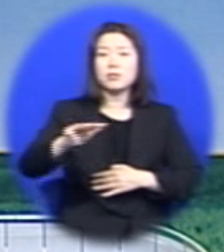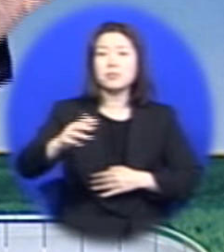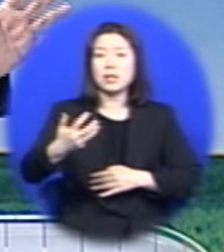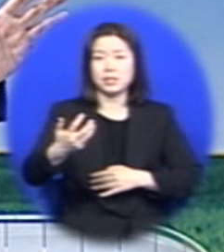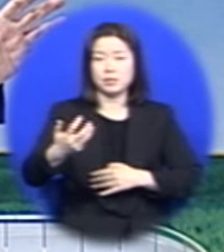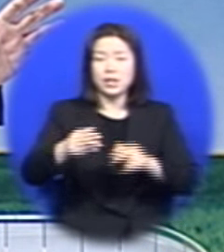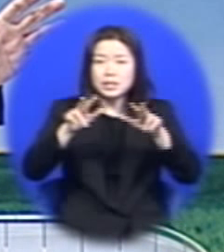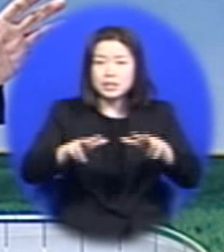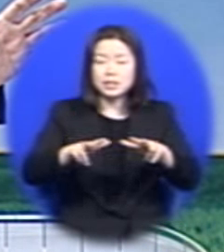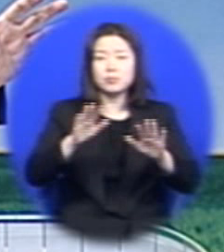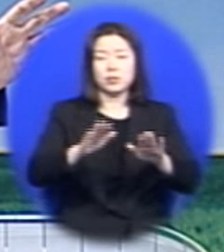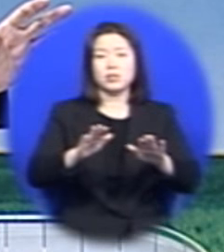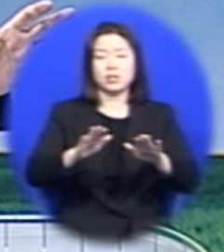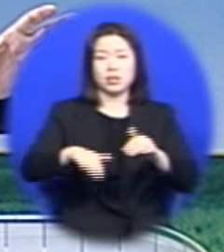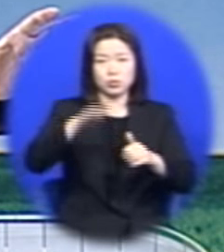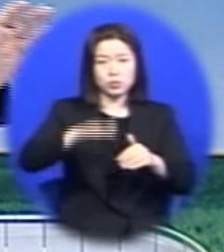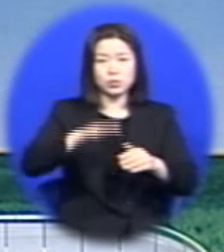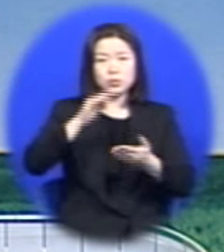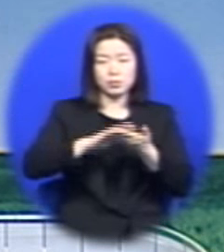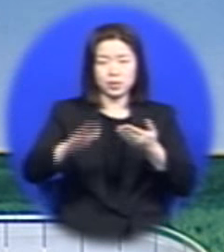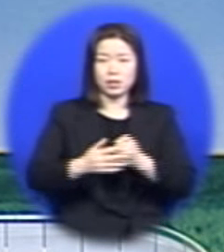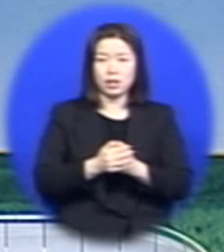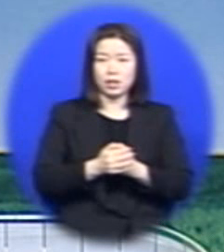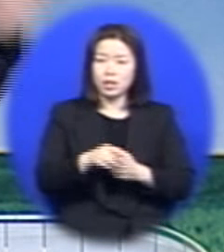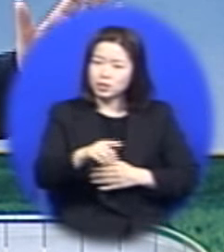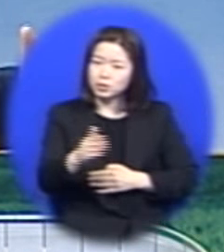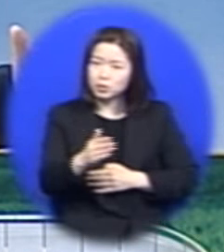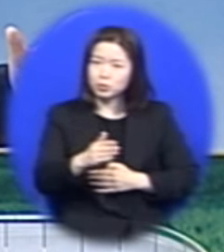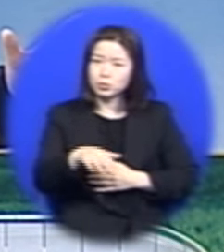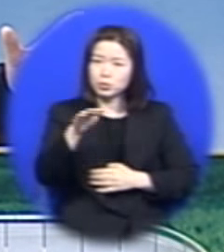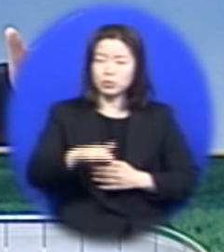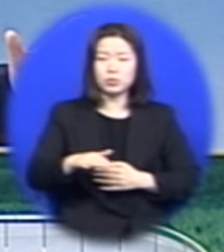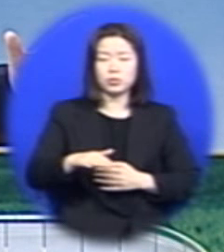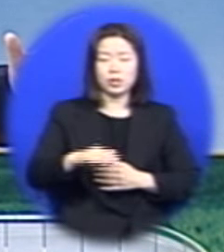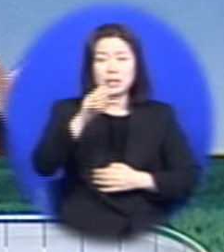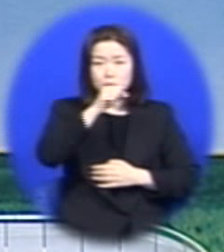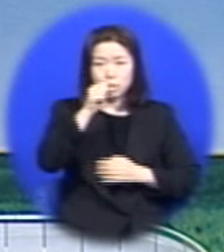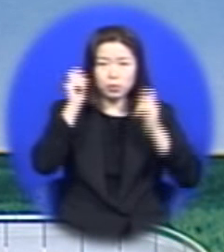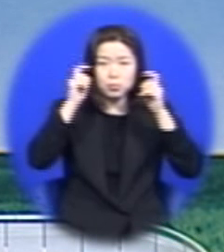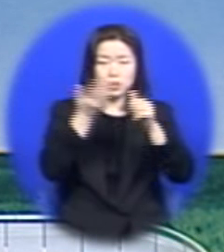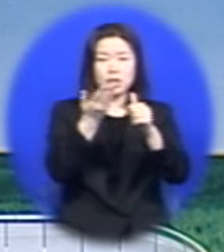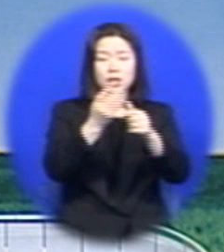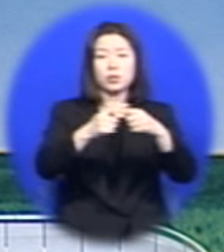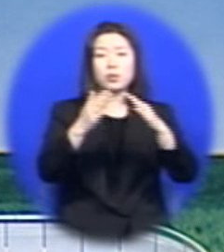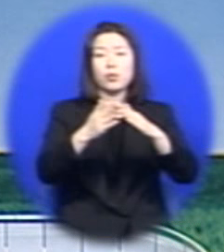지금 현재의 수준입니다. 그 정도 수준으로 지금 선한목자 교회예요.